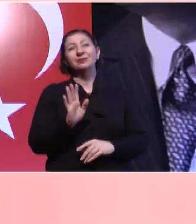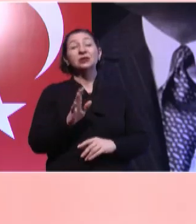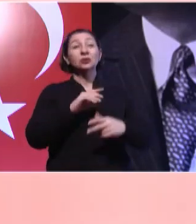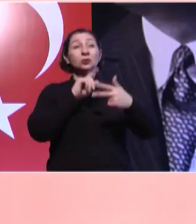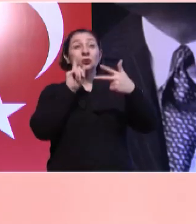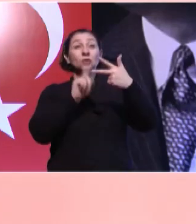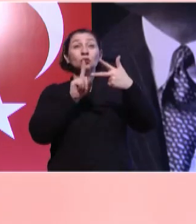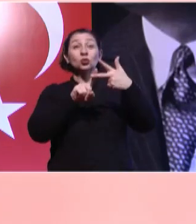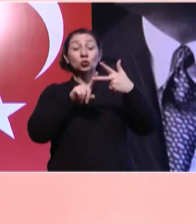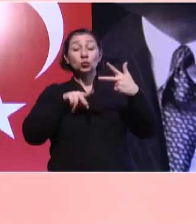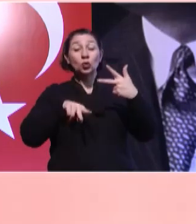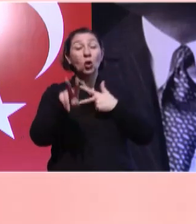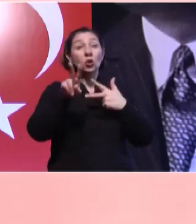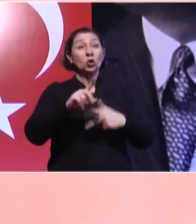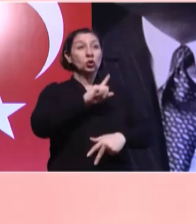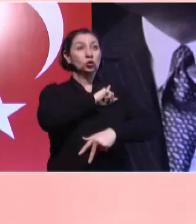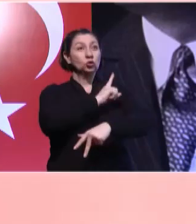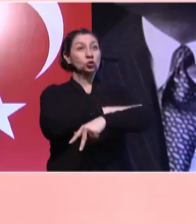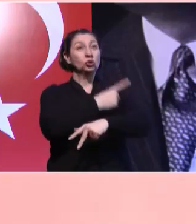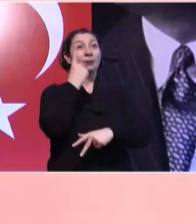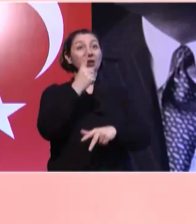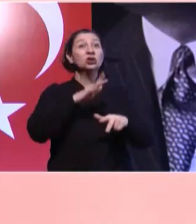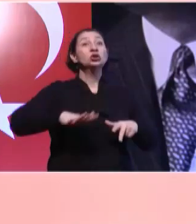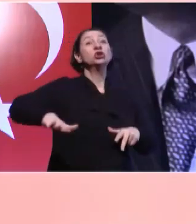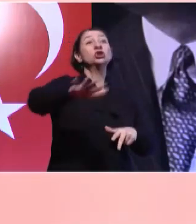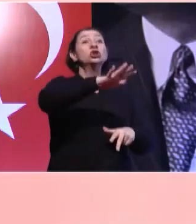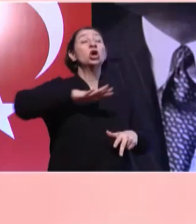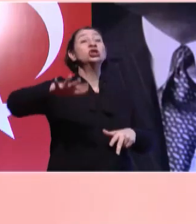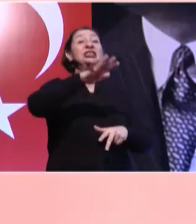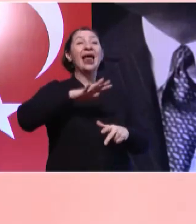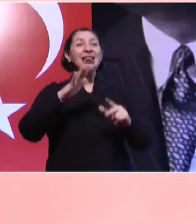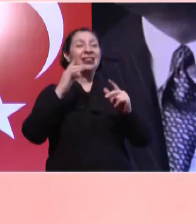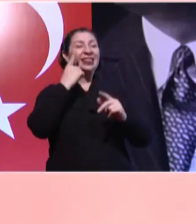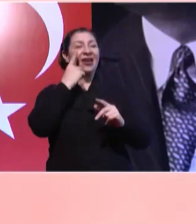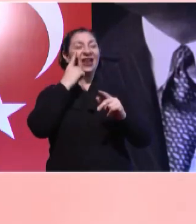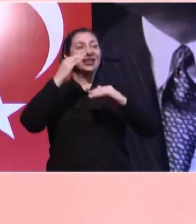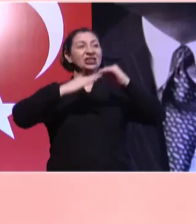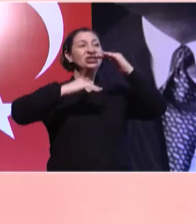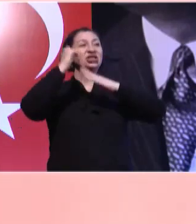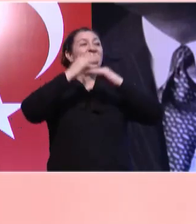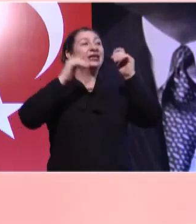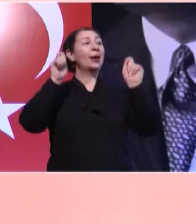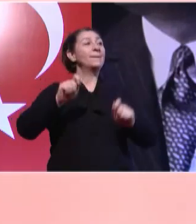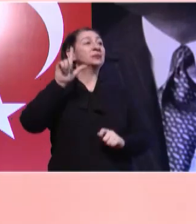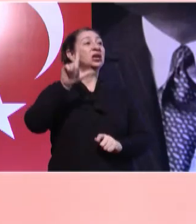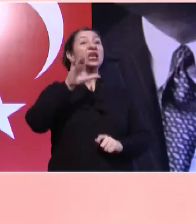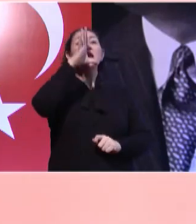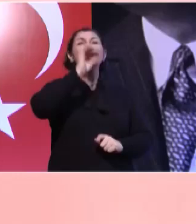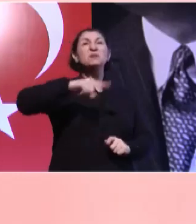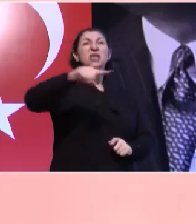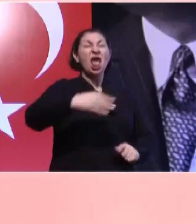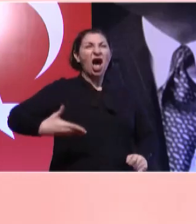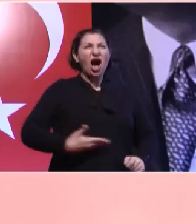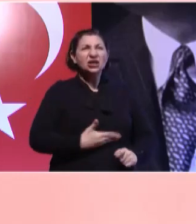Üçüncü ayak, güçlü bir sosyal devlet inşa etmek zorundayız. Hiç kimsenin aç ve